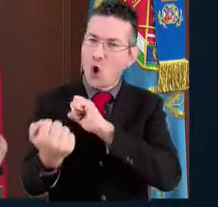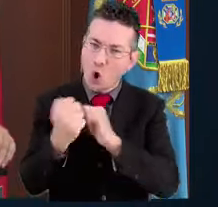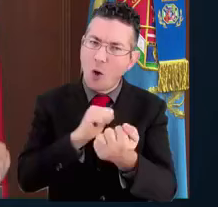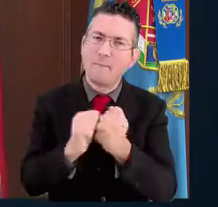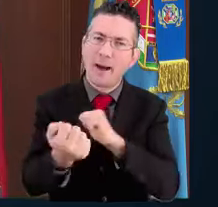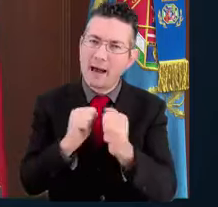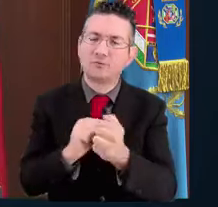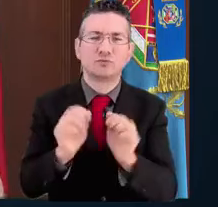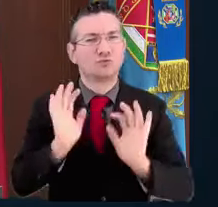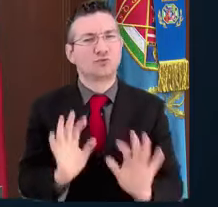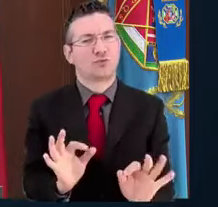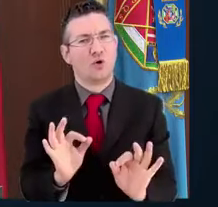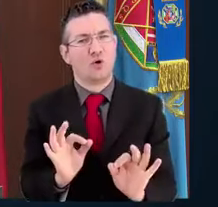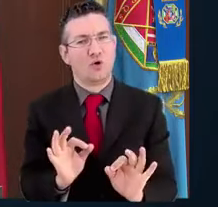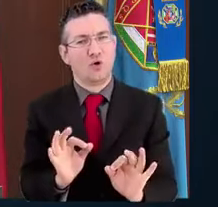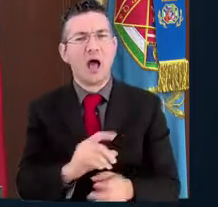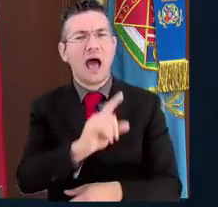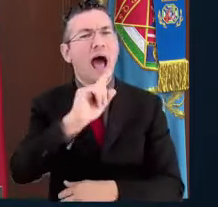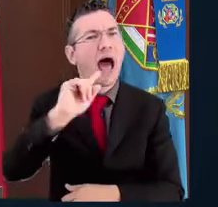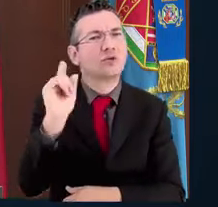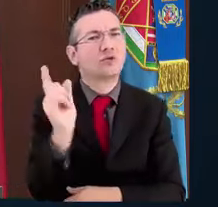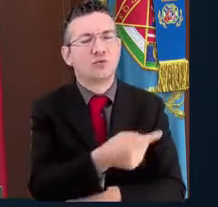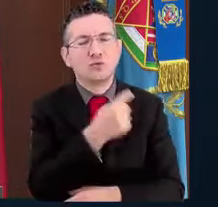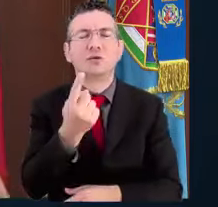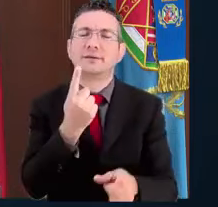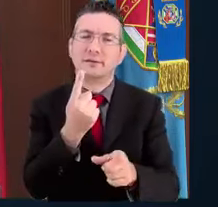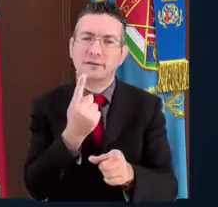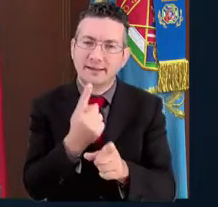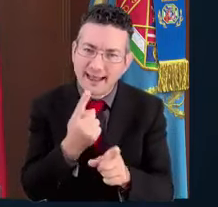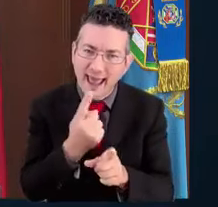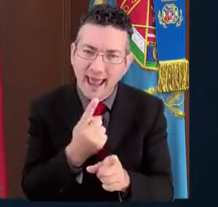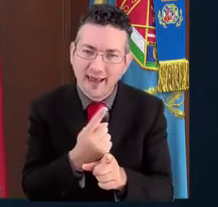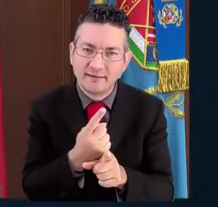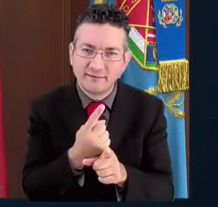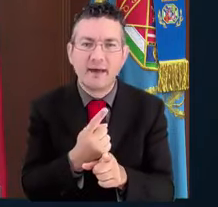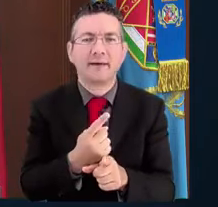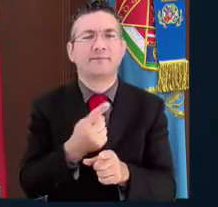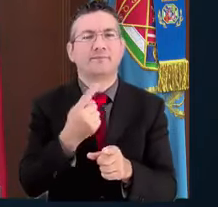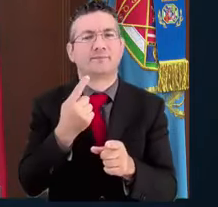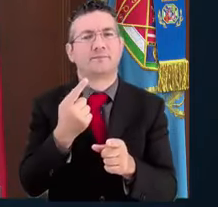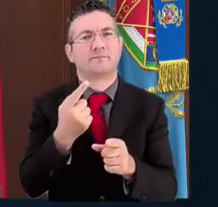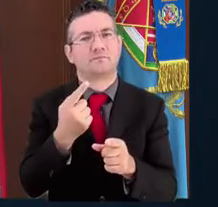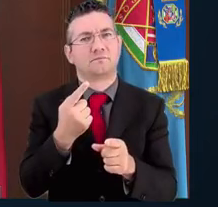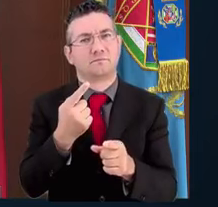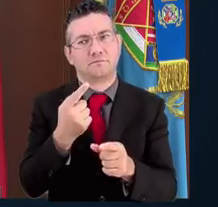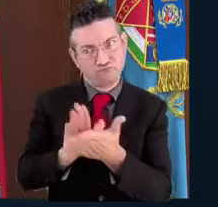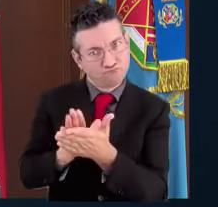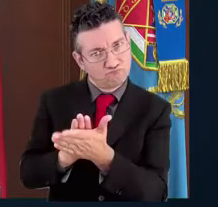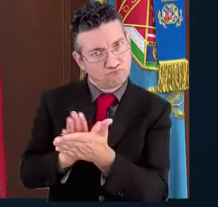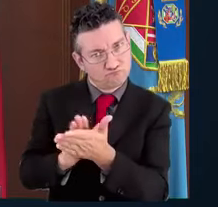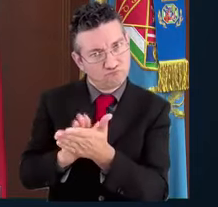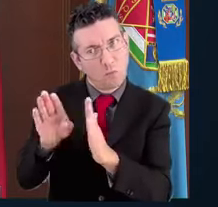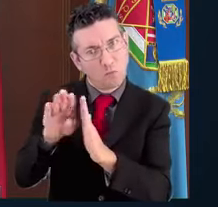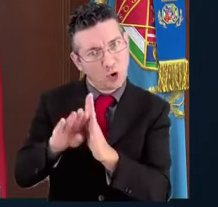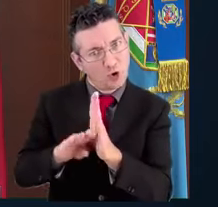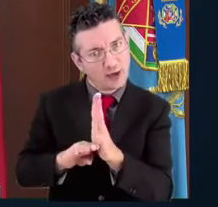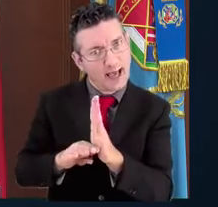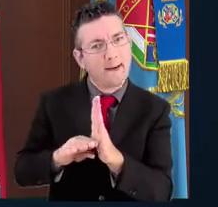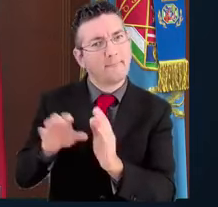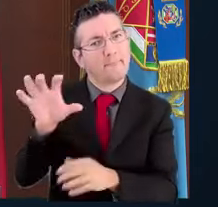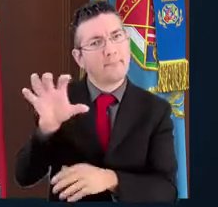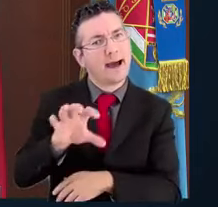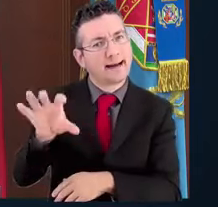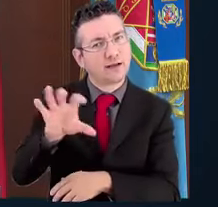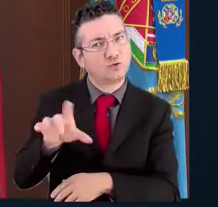quanti in questo caso dobbiamo fare in modo che le iniziative lodevoli della regione delle